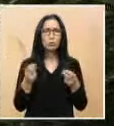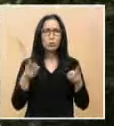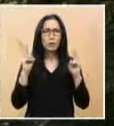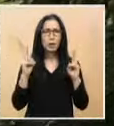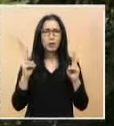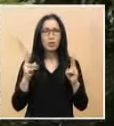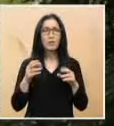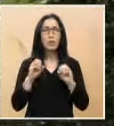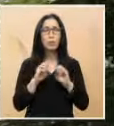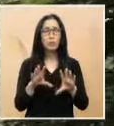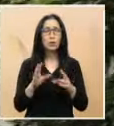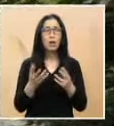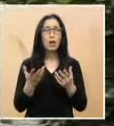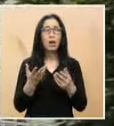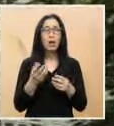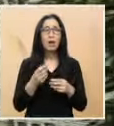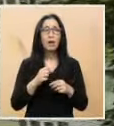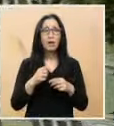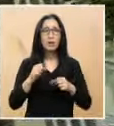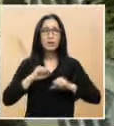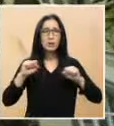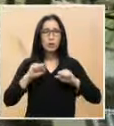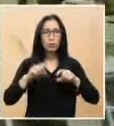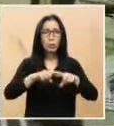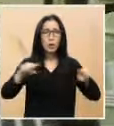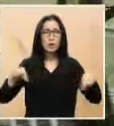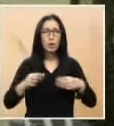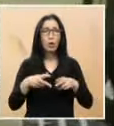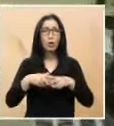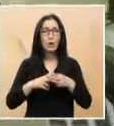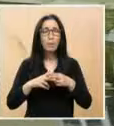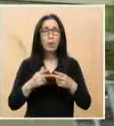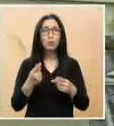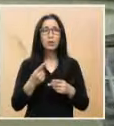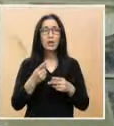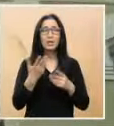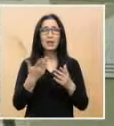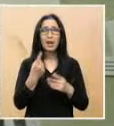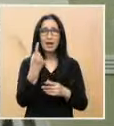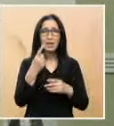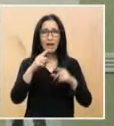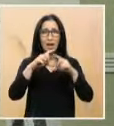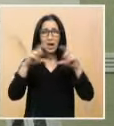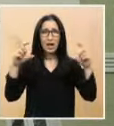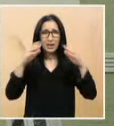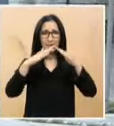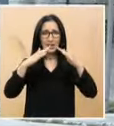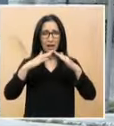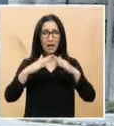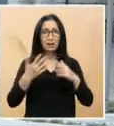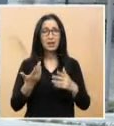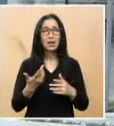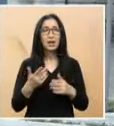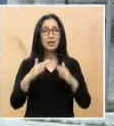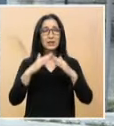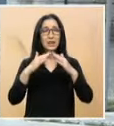за разрешаване, пускане в функциониране на физкултурен салон, ремонт цялостен на едната сграда, имам предвид не централния